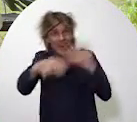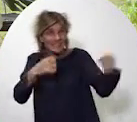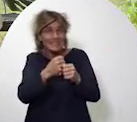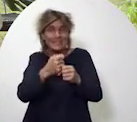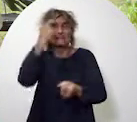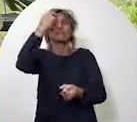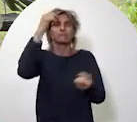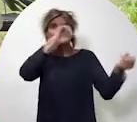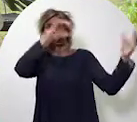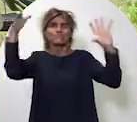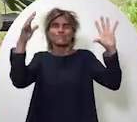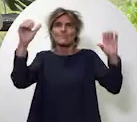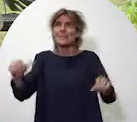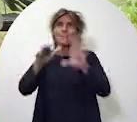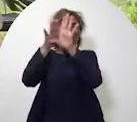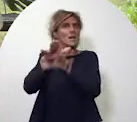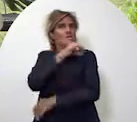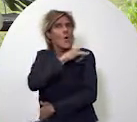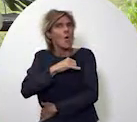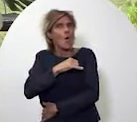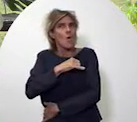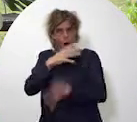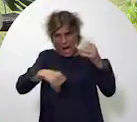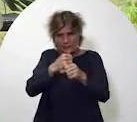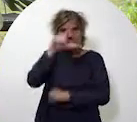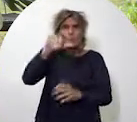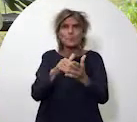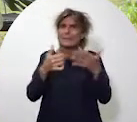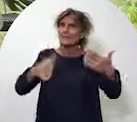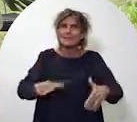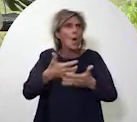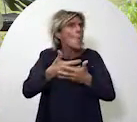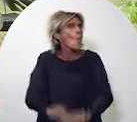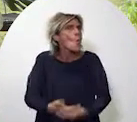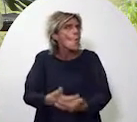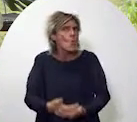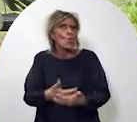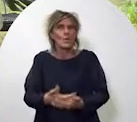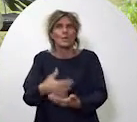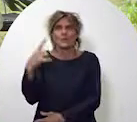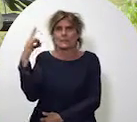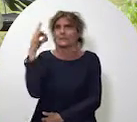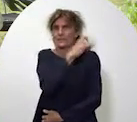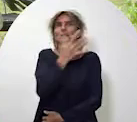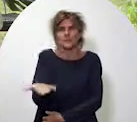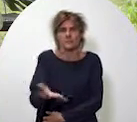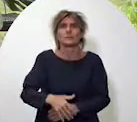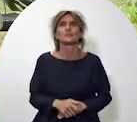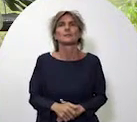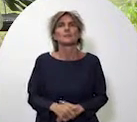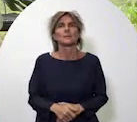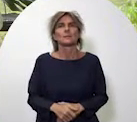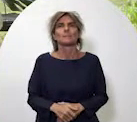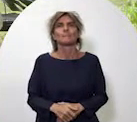je garde à l'esprit les images fortes qui ont fait de 2016 une année intense et disons le